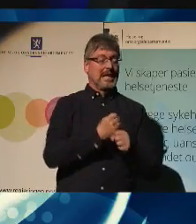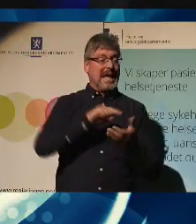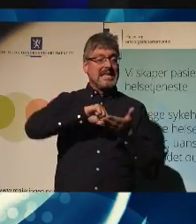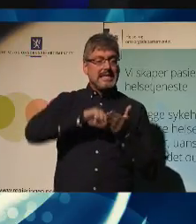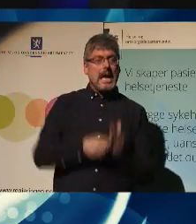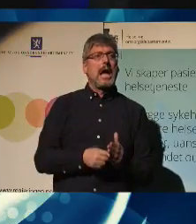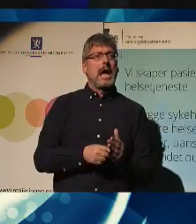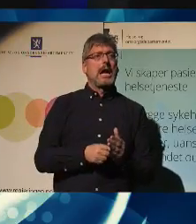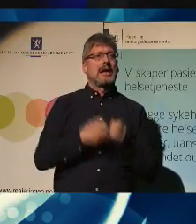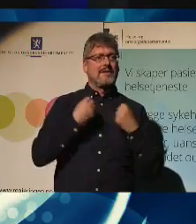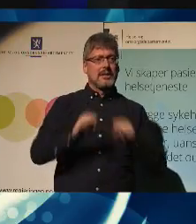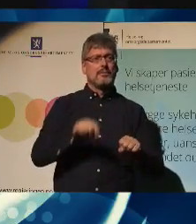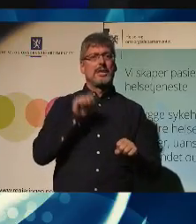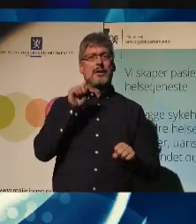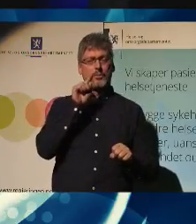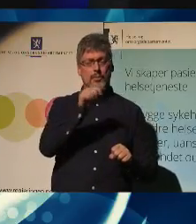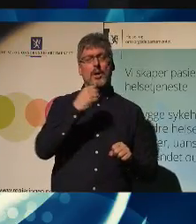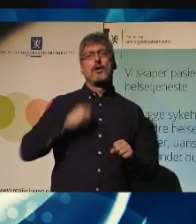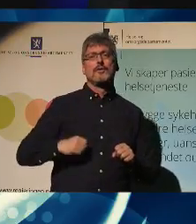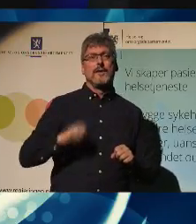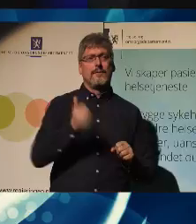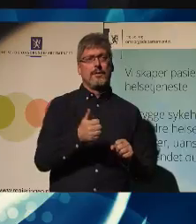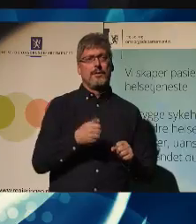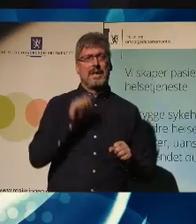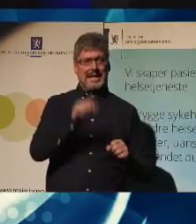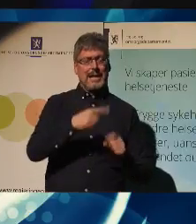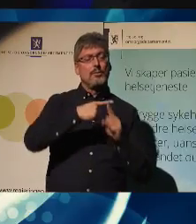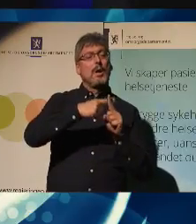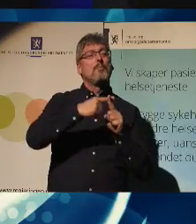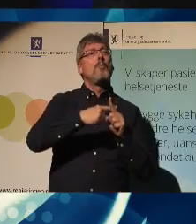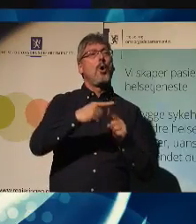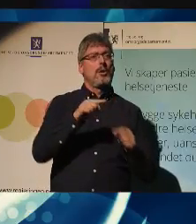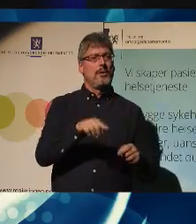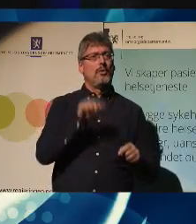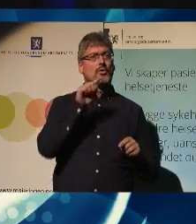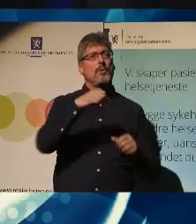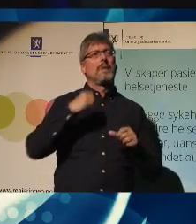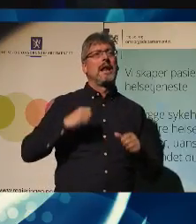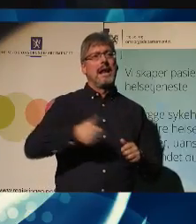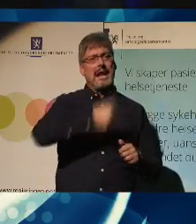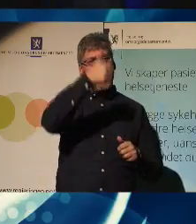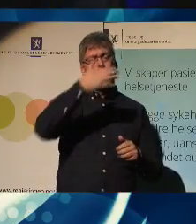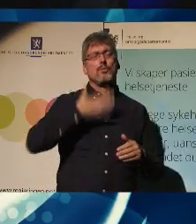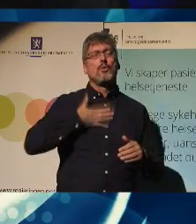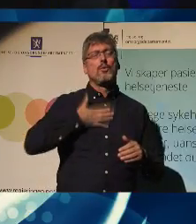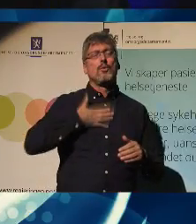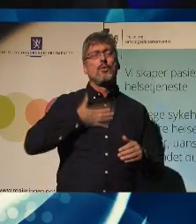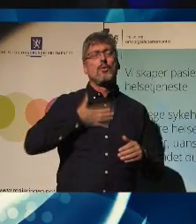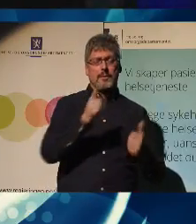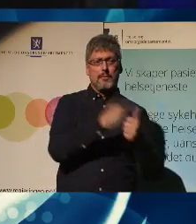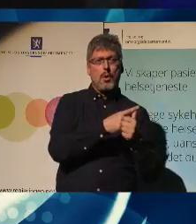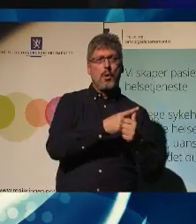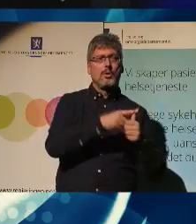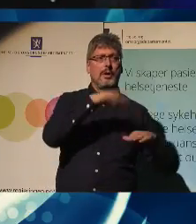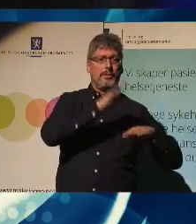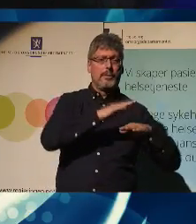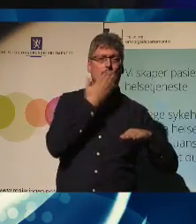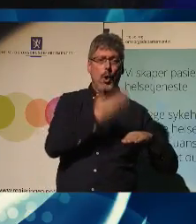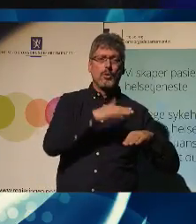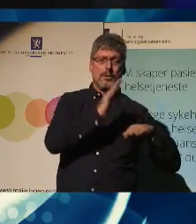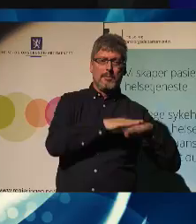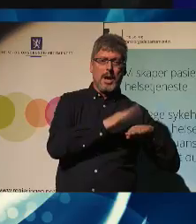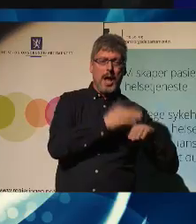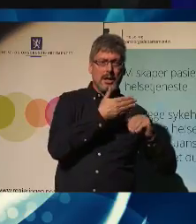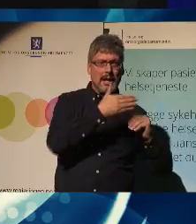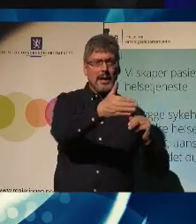du er ansvarlig for. Det er det du skal bli målt på. Og du har som leder ansvar både for å planlegge godt, for